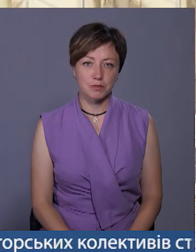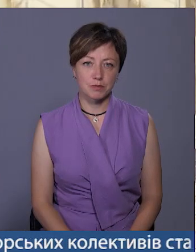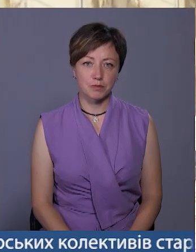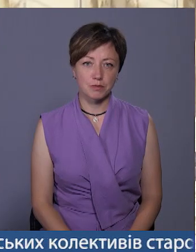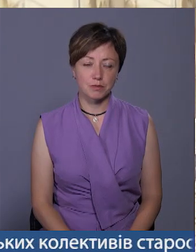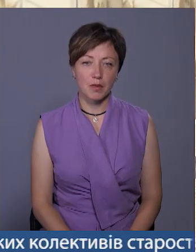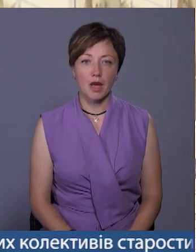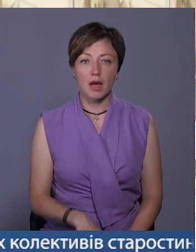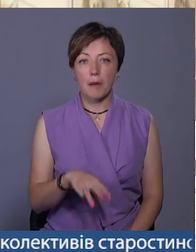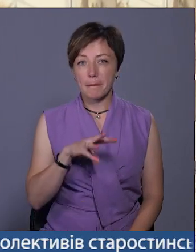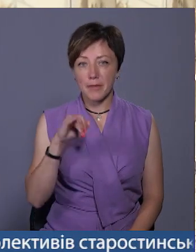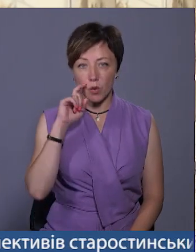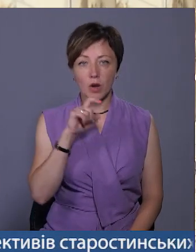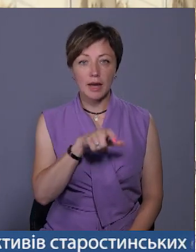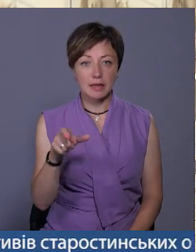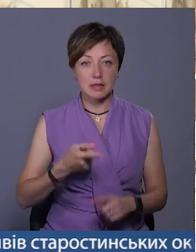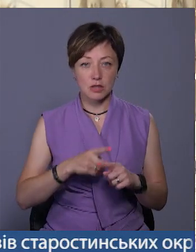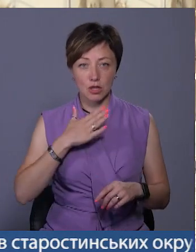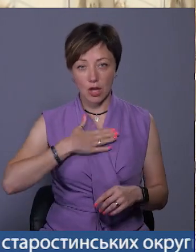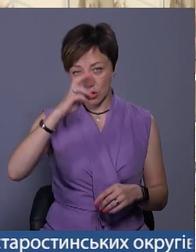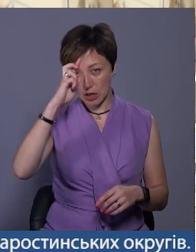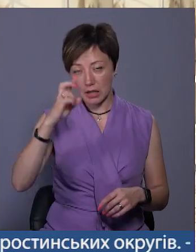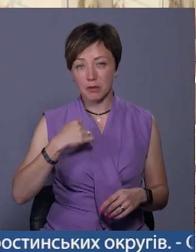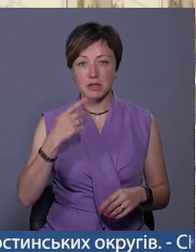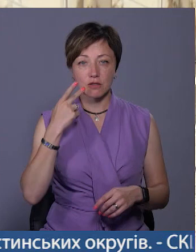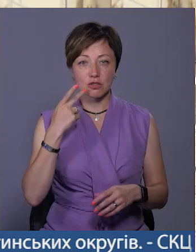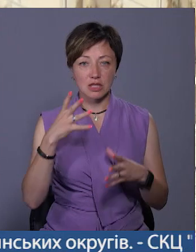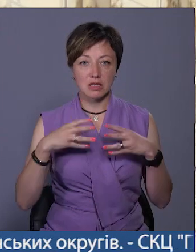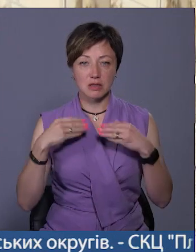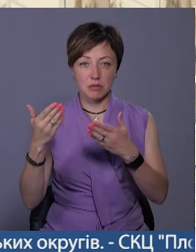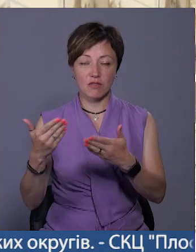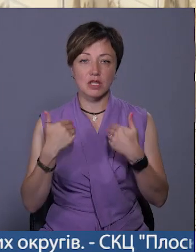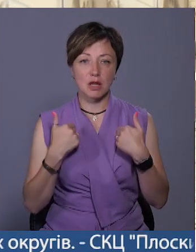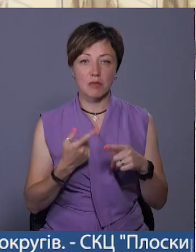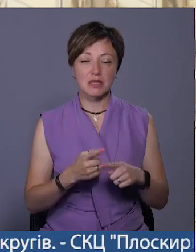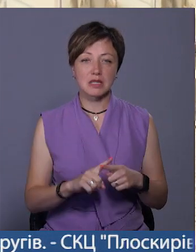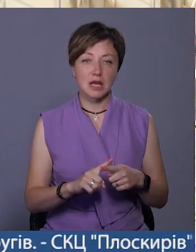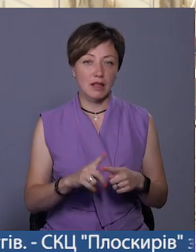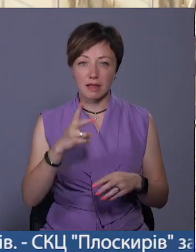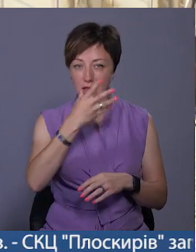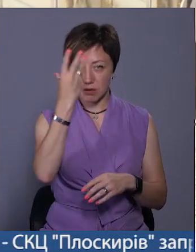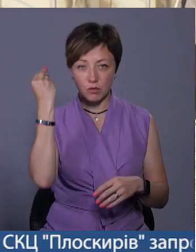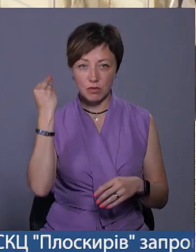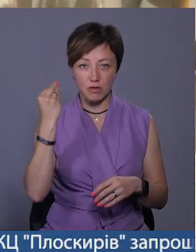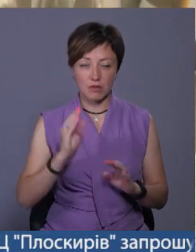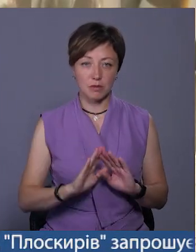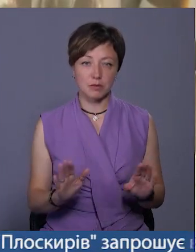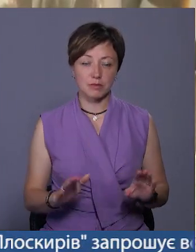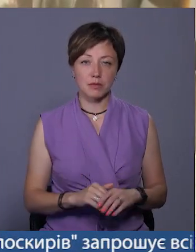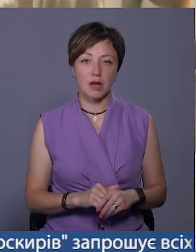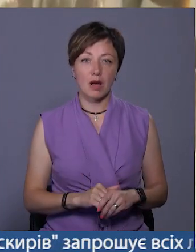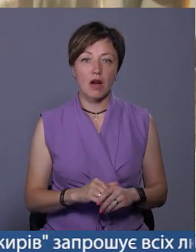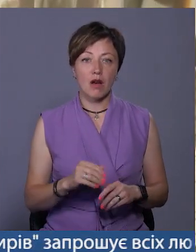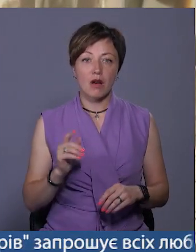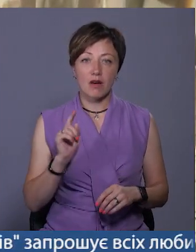Ми українці, це наша країна. Ми завжди з ними, вони з нами. Це незабутньо, не забуваємо. Вони